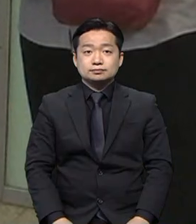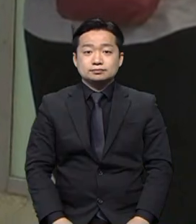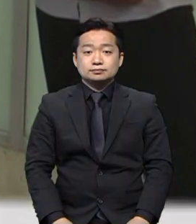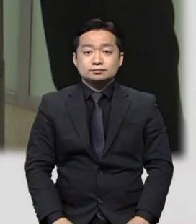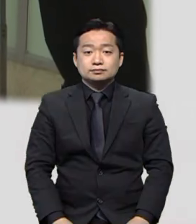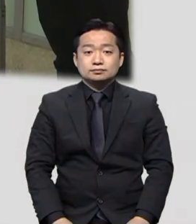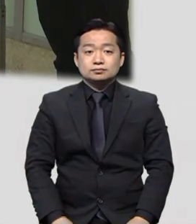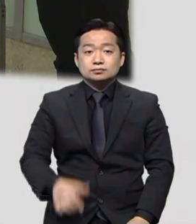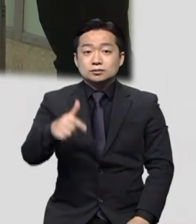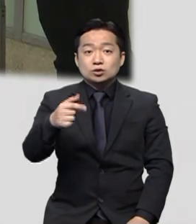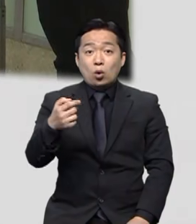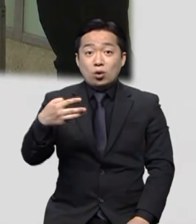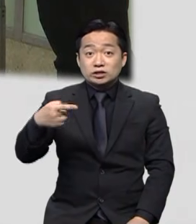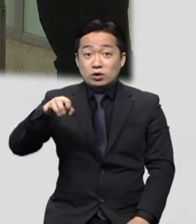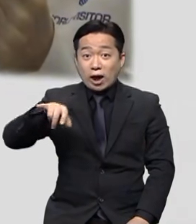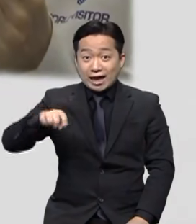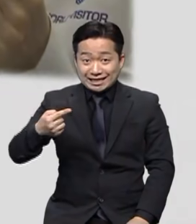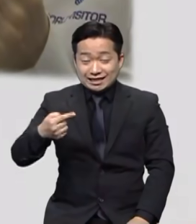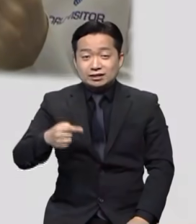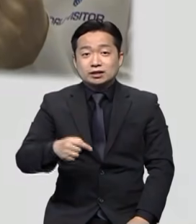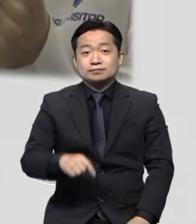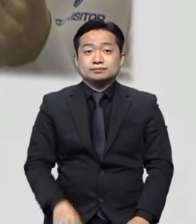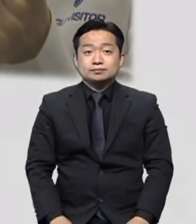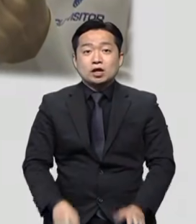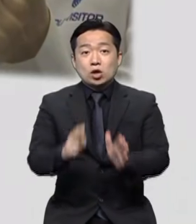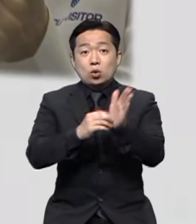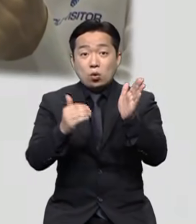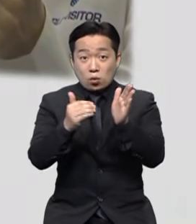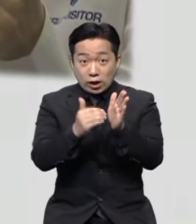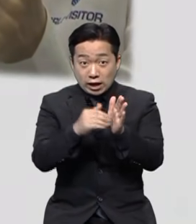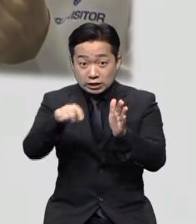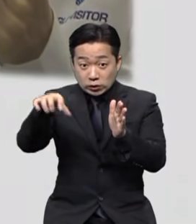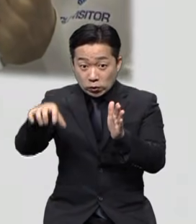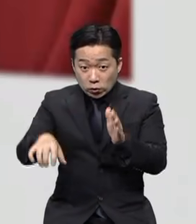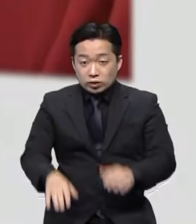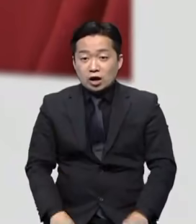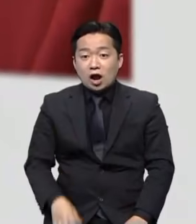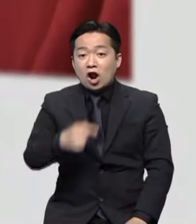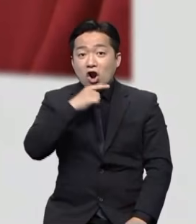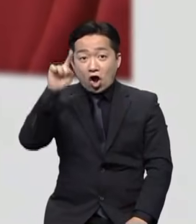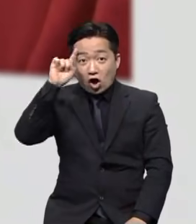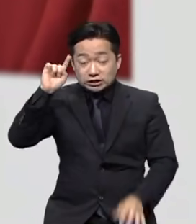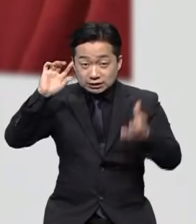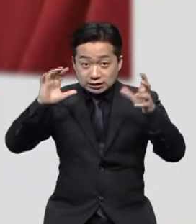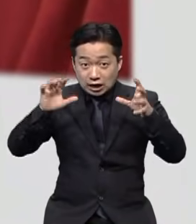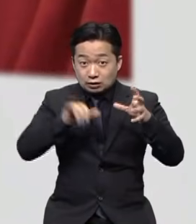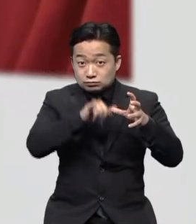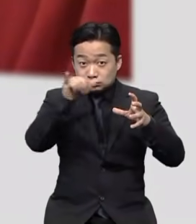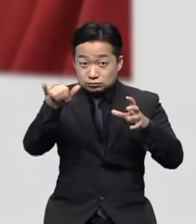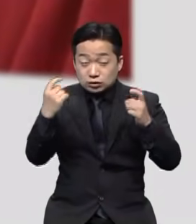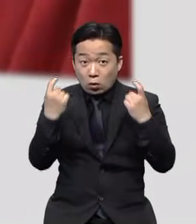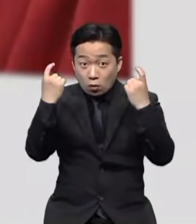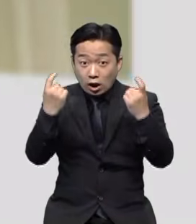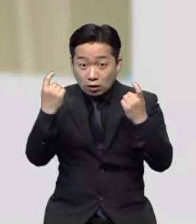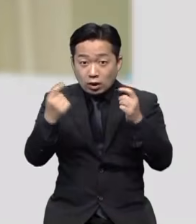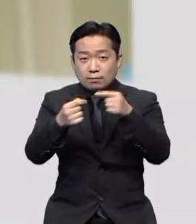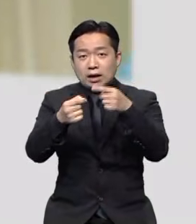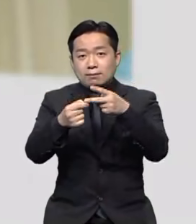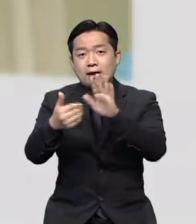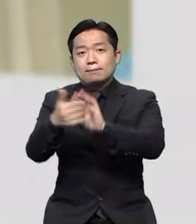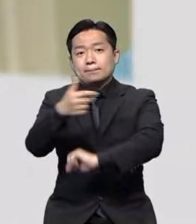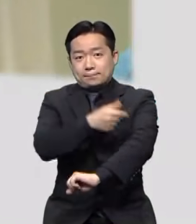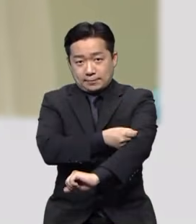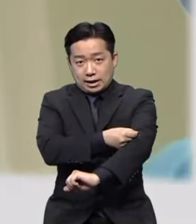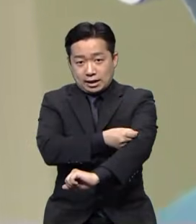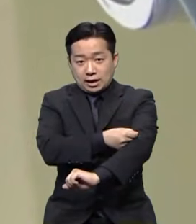한 노르웨이 여행사에 올라온 러시아 관광 상품입니다. 두 차례에 걸쳐 백신을 접종받는 일정이 포함돼 있는데